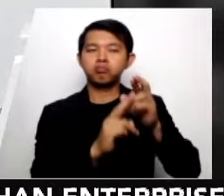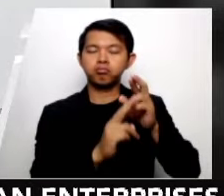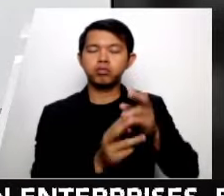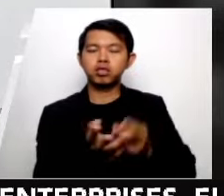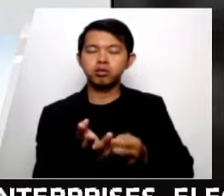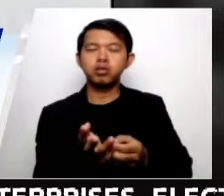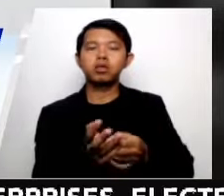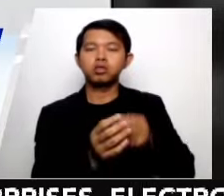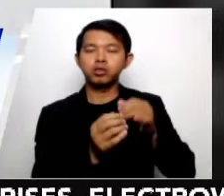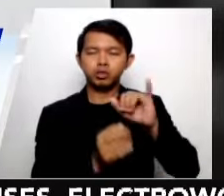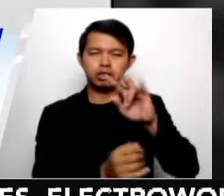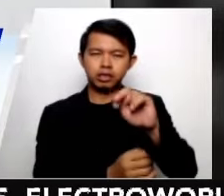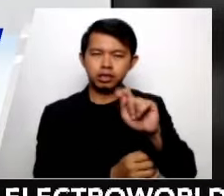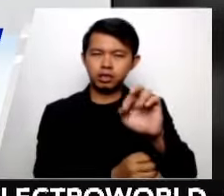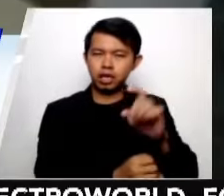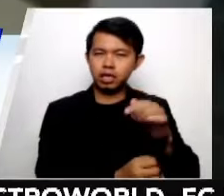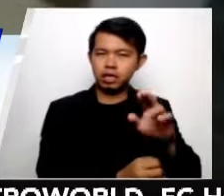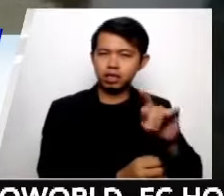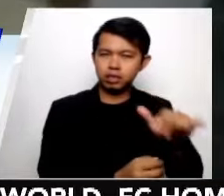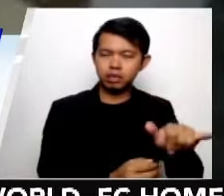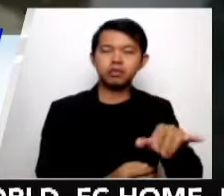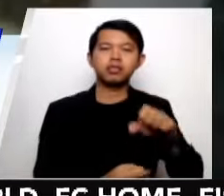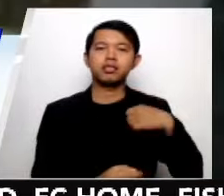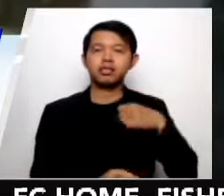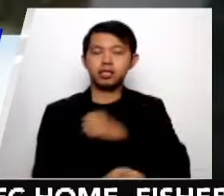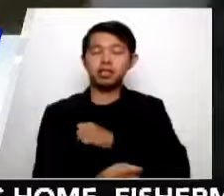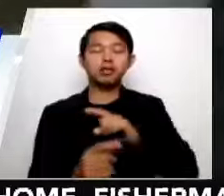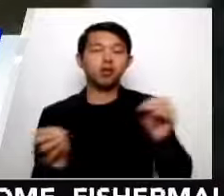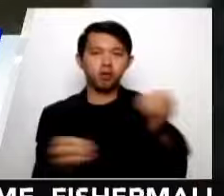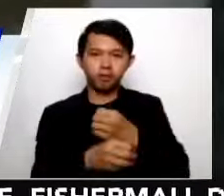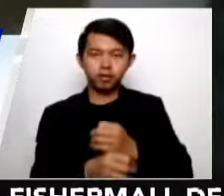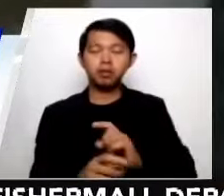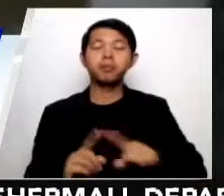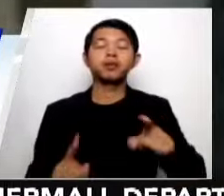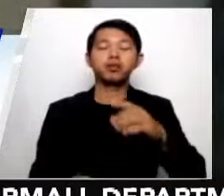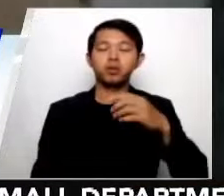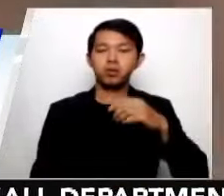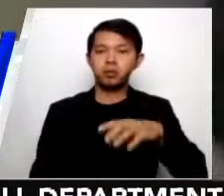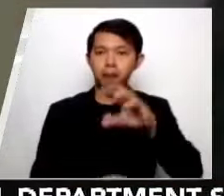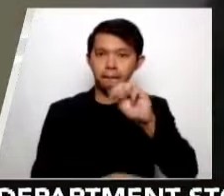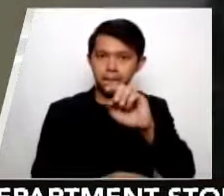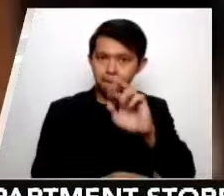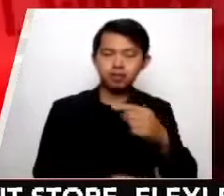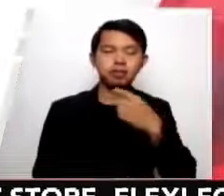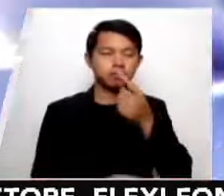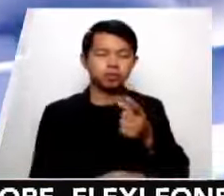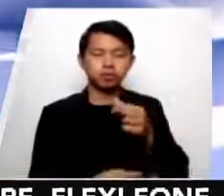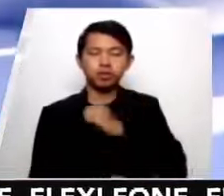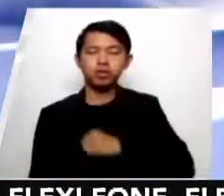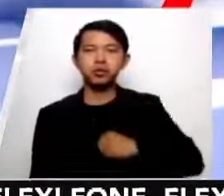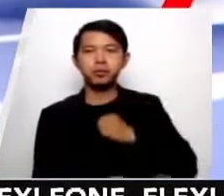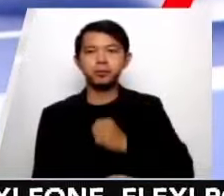mga nangyari, nauna na rin humingi ng tawad ang misis ni Padilla na si Mariel.